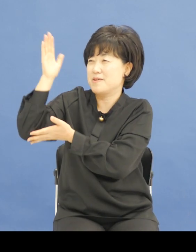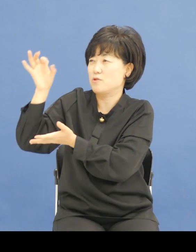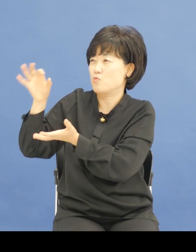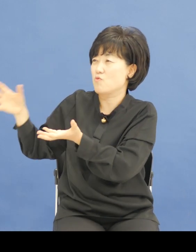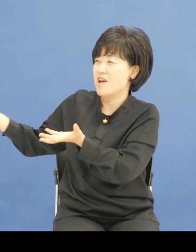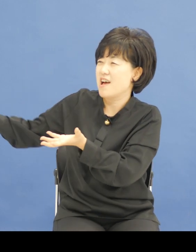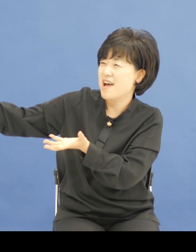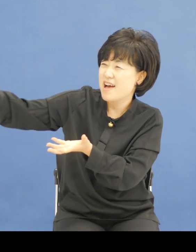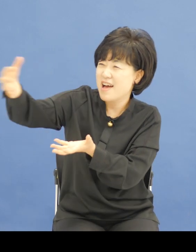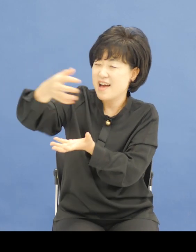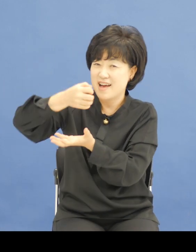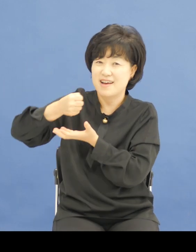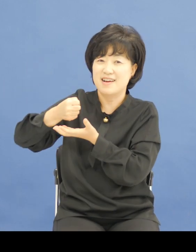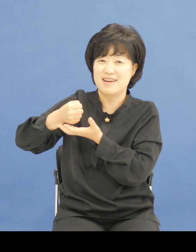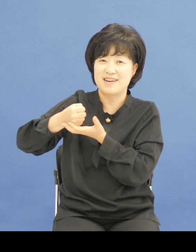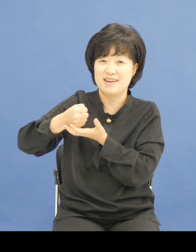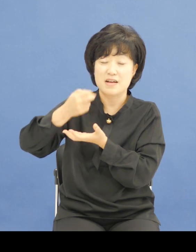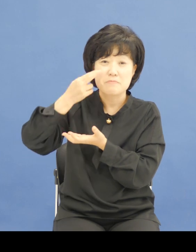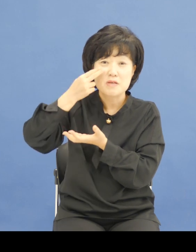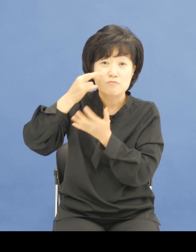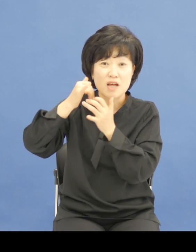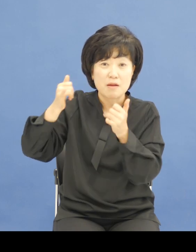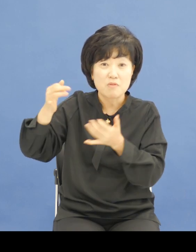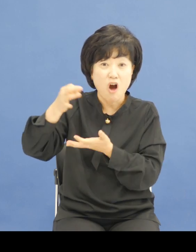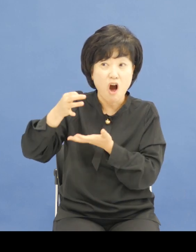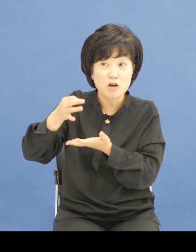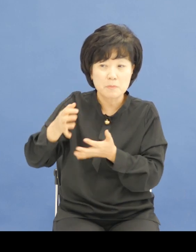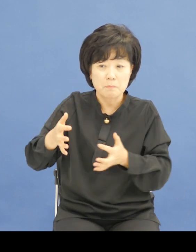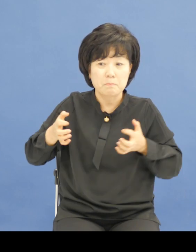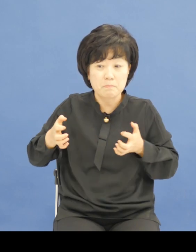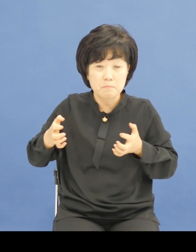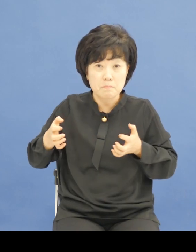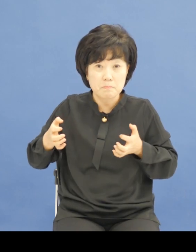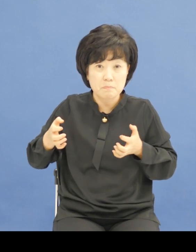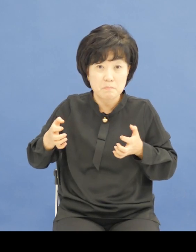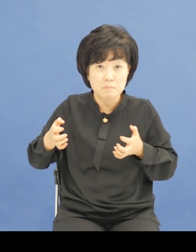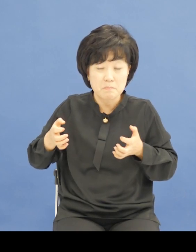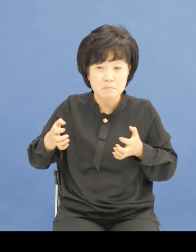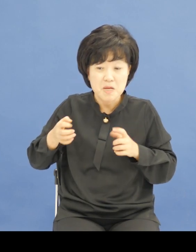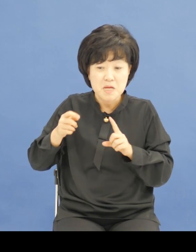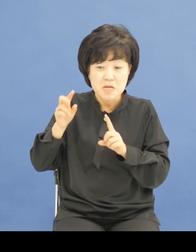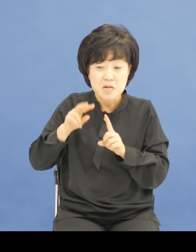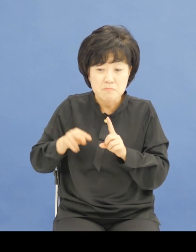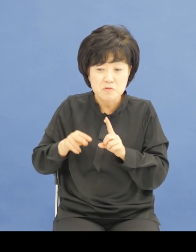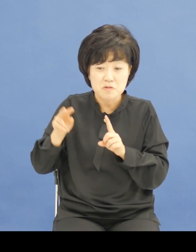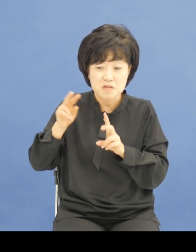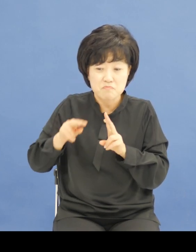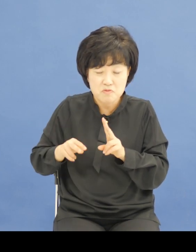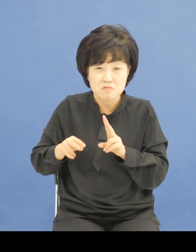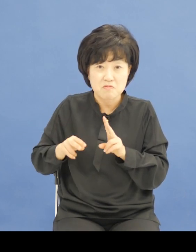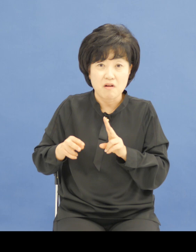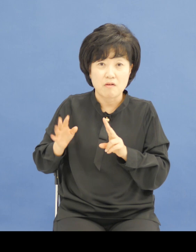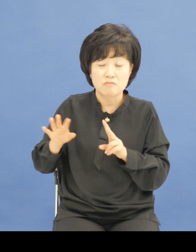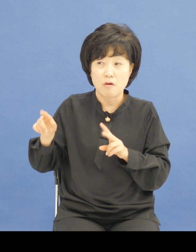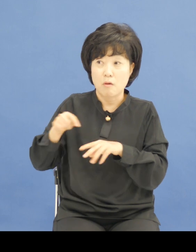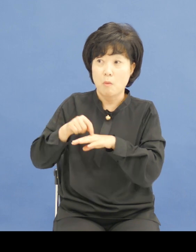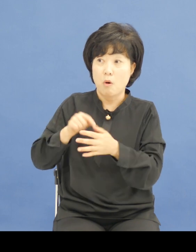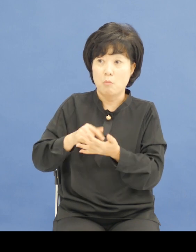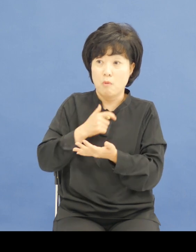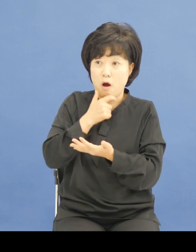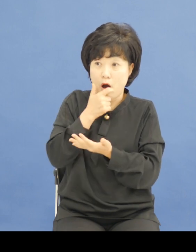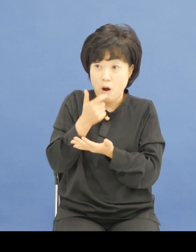했더니 그 미국 사람들 저 잘 헌금 안 하거든. 네. 1불씩 2불씩 하는 사람들인데 네네. 이분들이